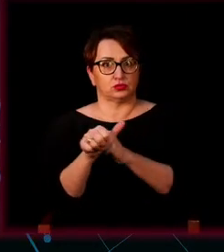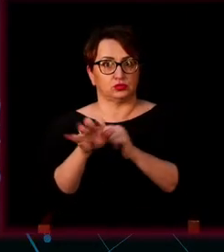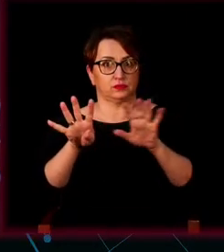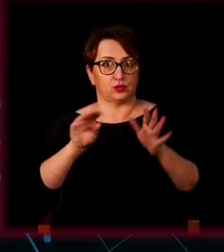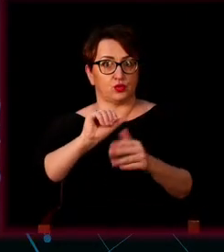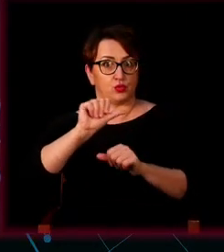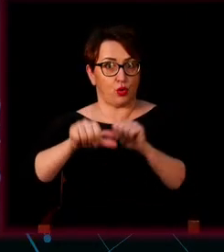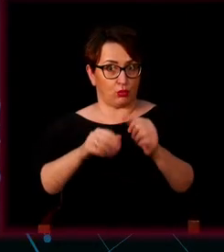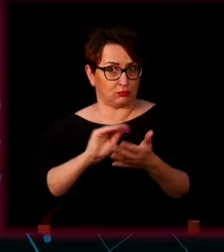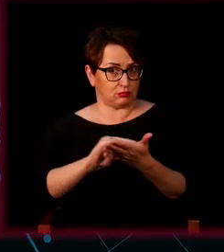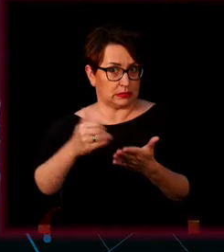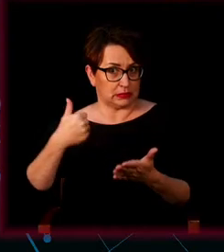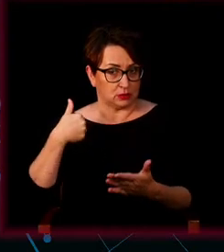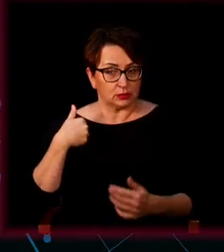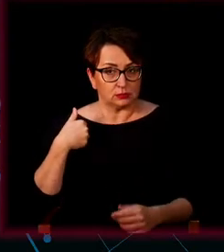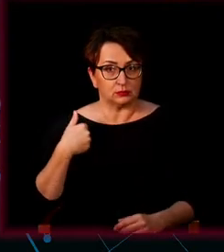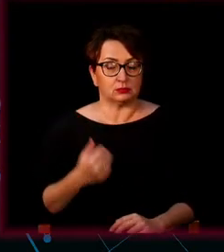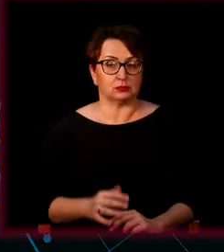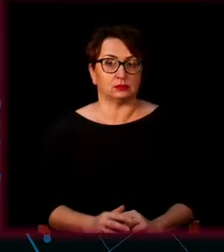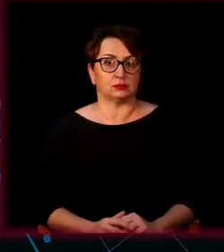1969 roku, więc